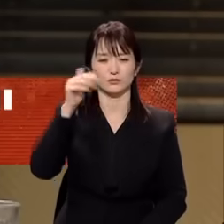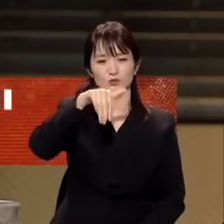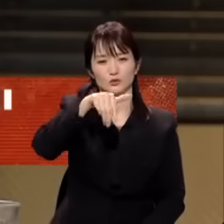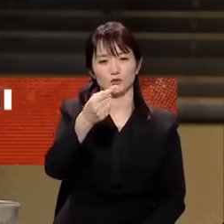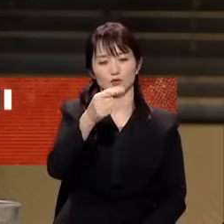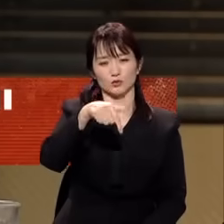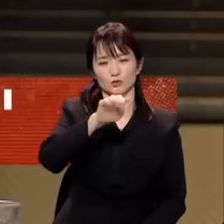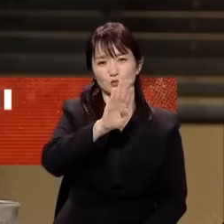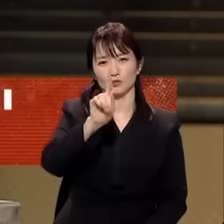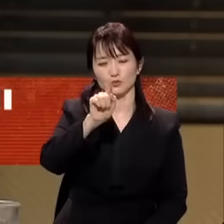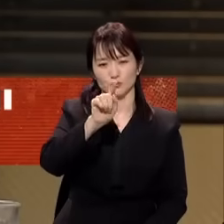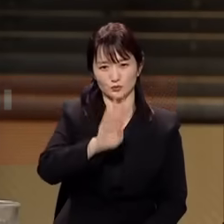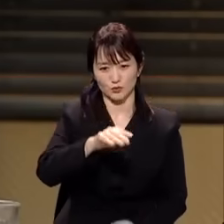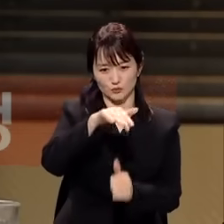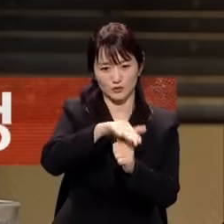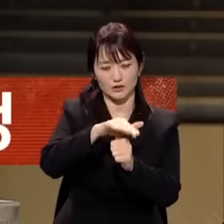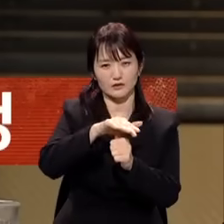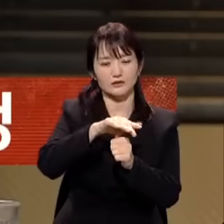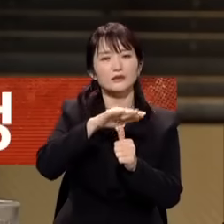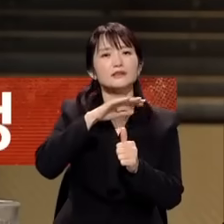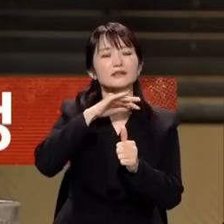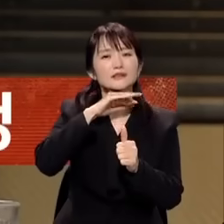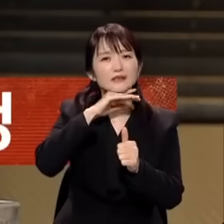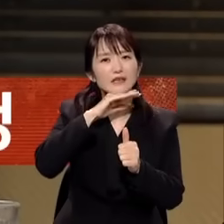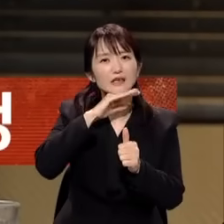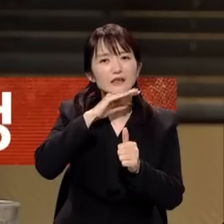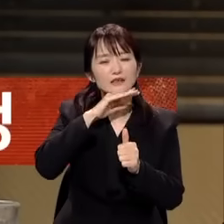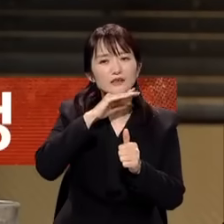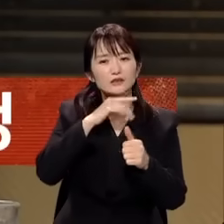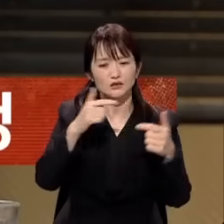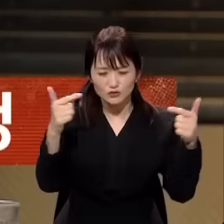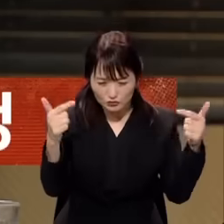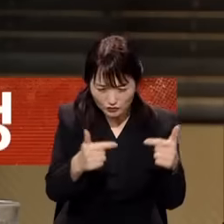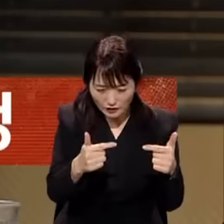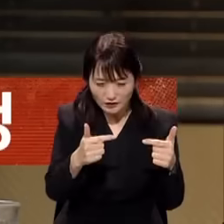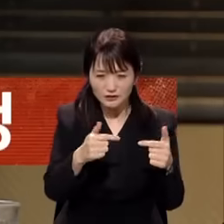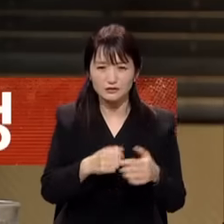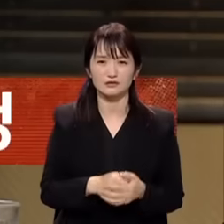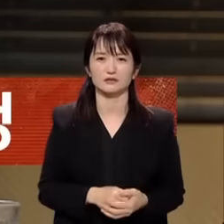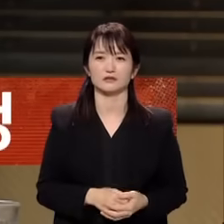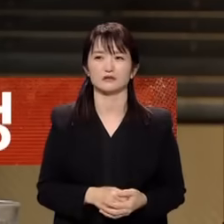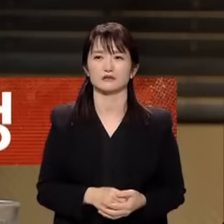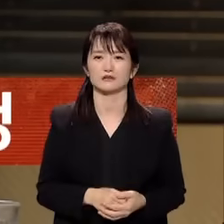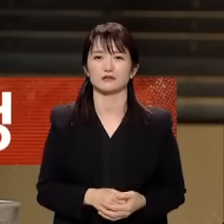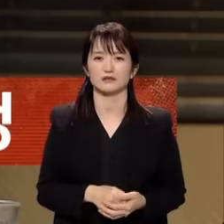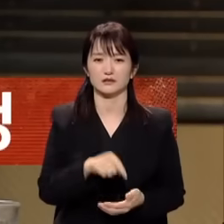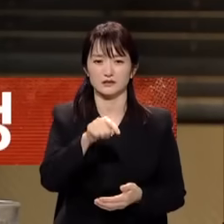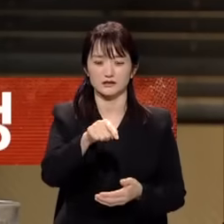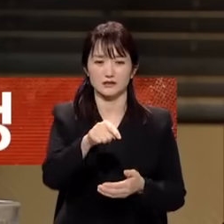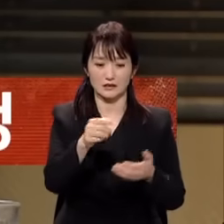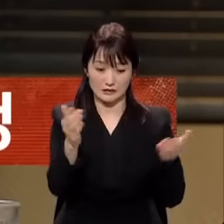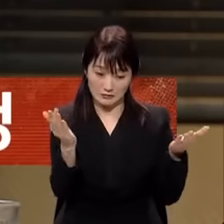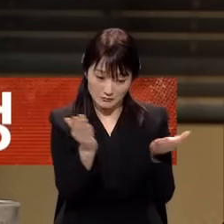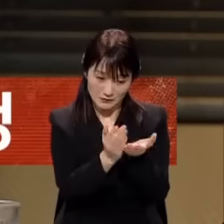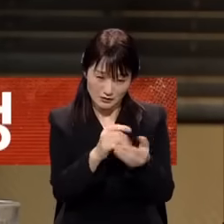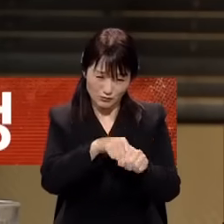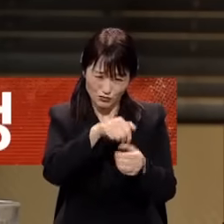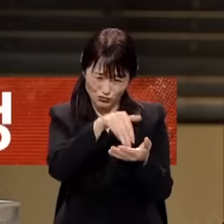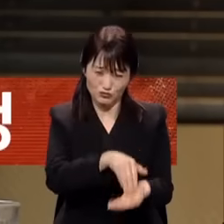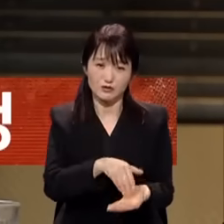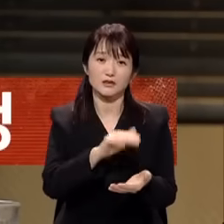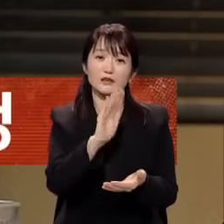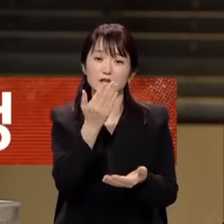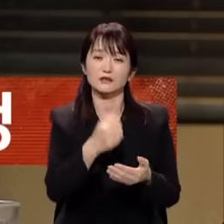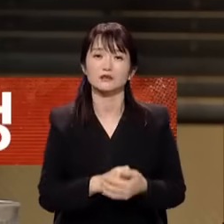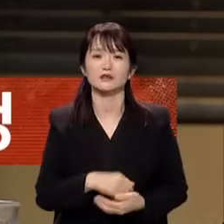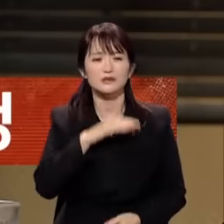된다. 소년범에게도 죄의 중함에 따라서 그의 상한을 처벌을 한다고 하지만 이게 참 어렵습니다. 형사 정책적으로 또 미성년자를